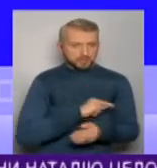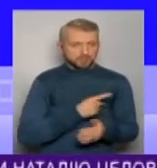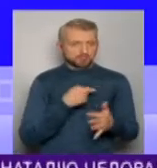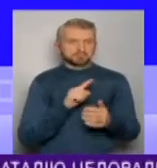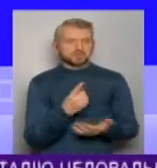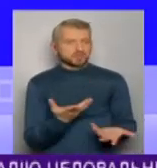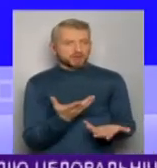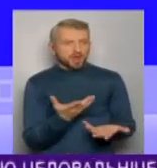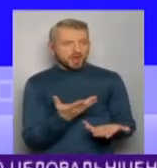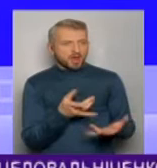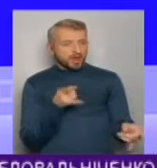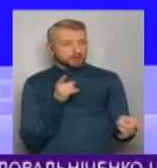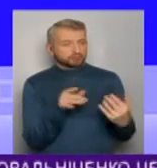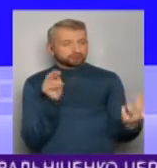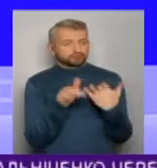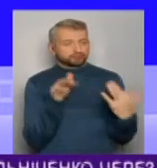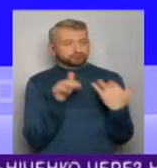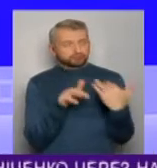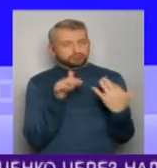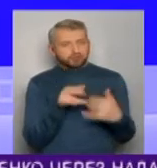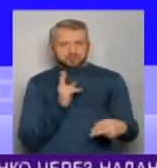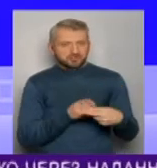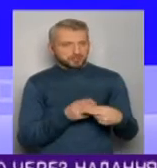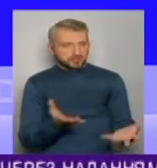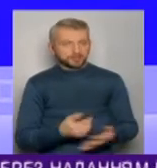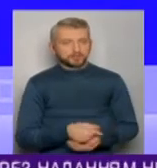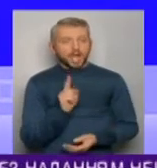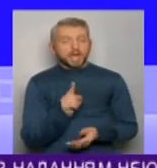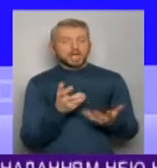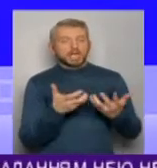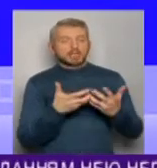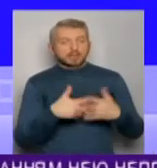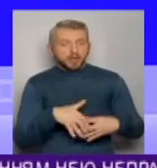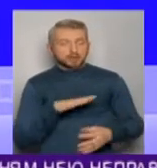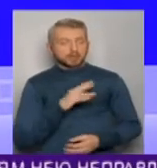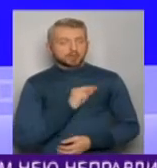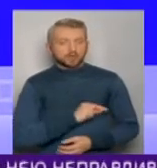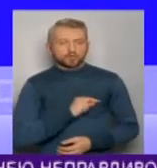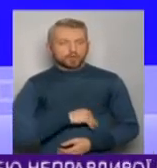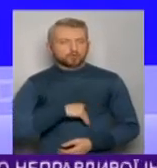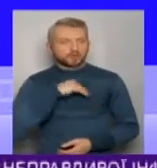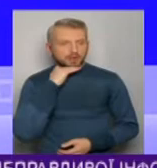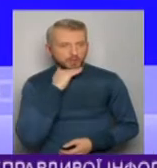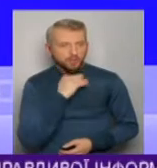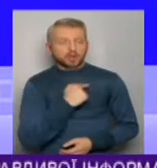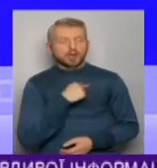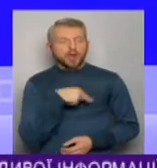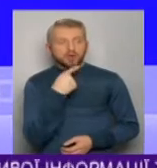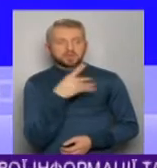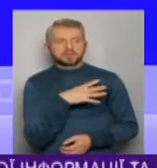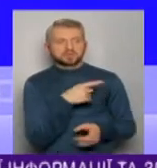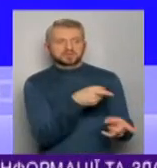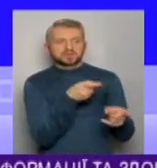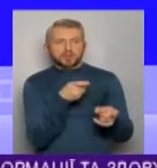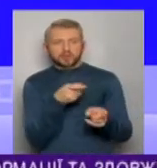заважають машини, які ви знаєте, але техніки працювало достатньо. Я ж говорю, що залучалось, ну, скажімо